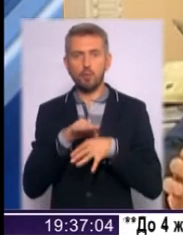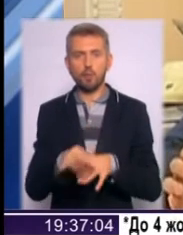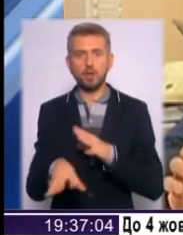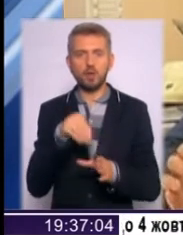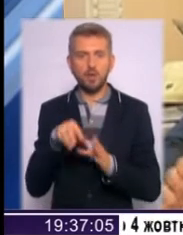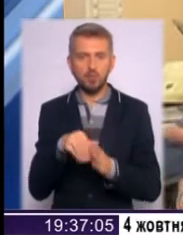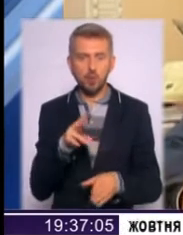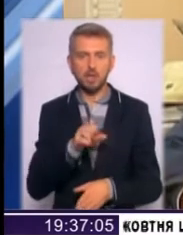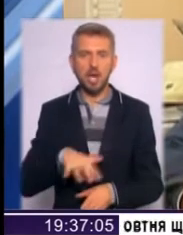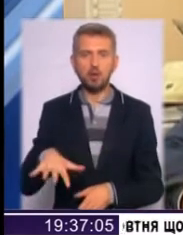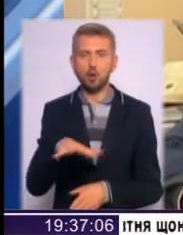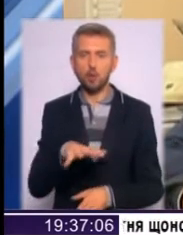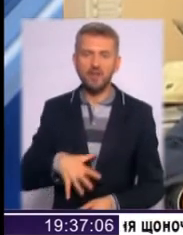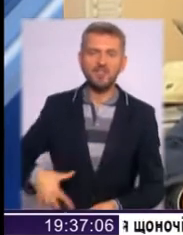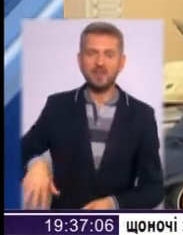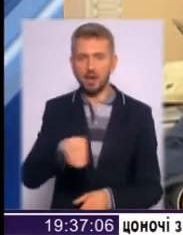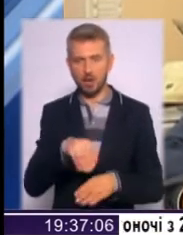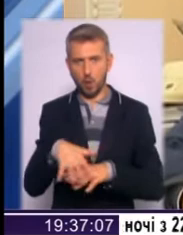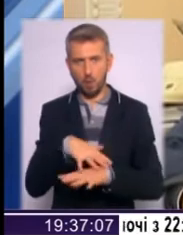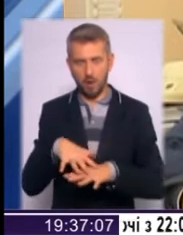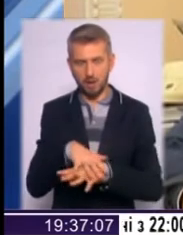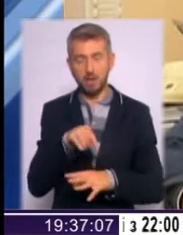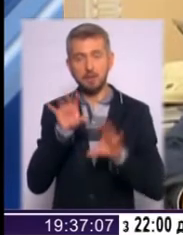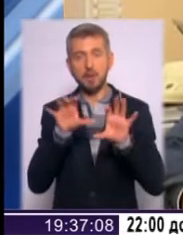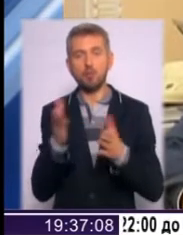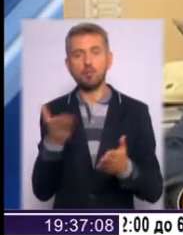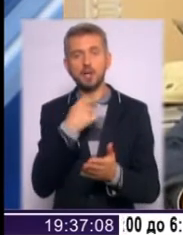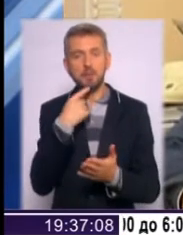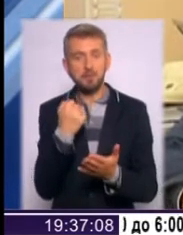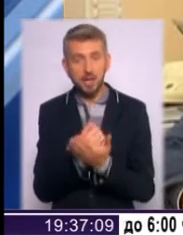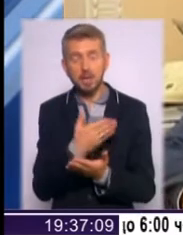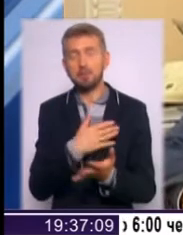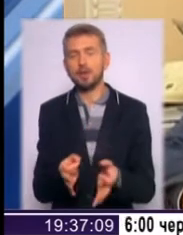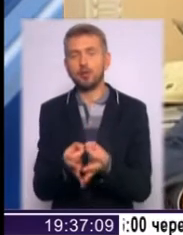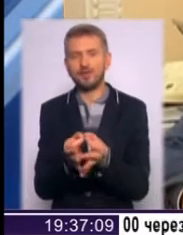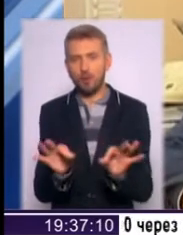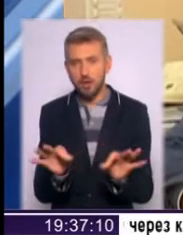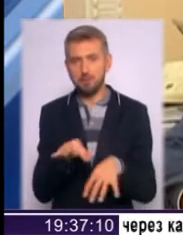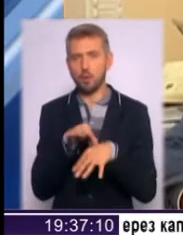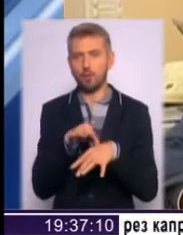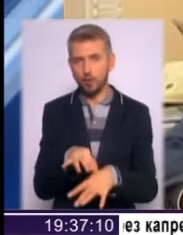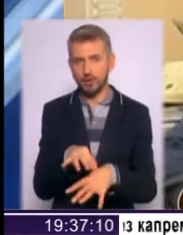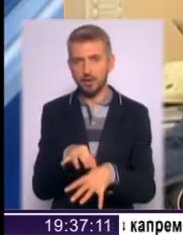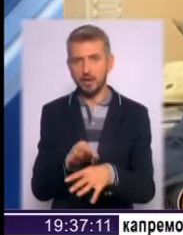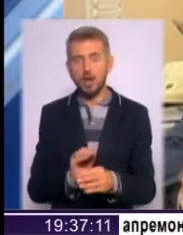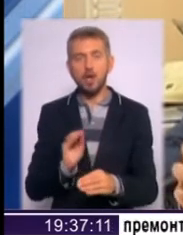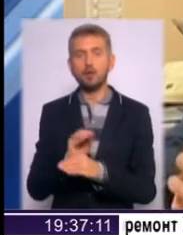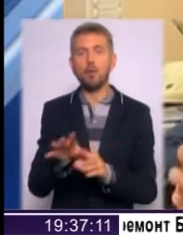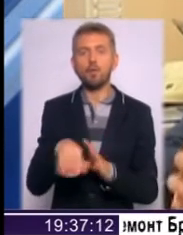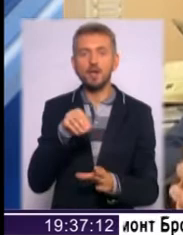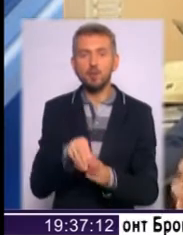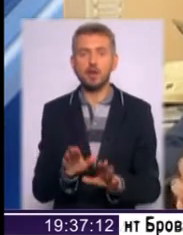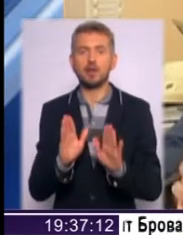вибори на території всієї громади. Тим законом, який ми прийняли, ми дозволили проводити довибори